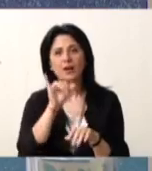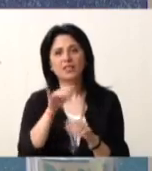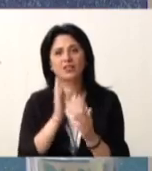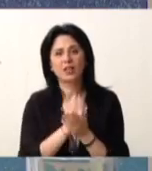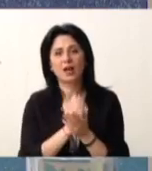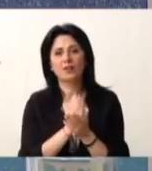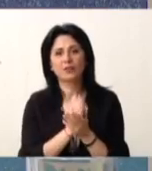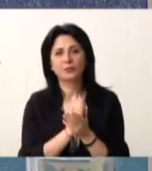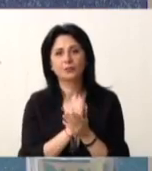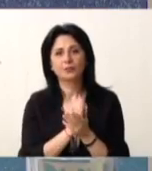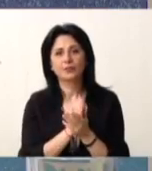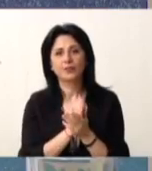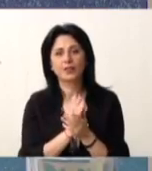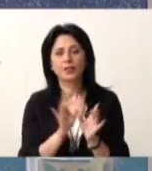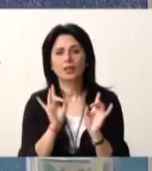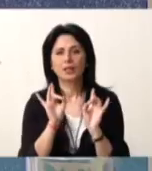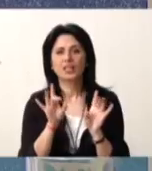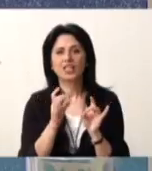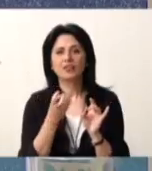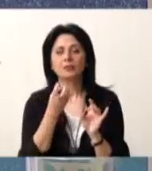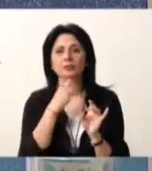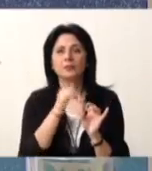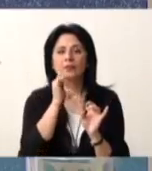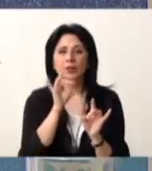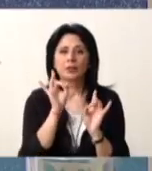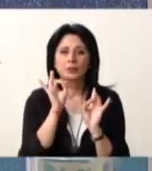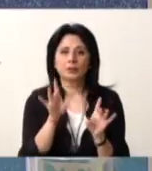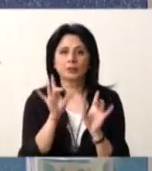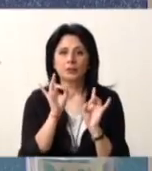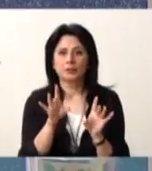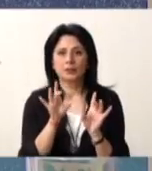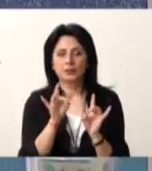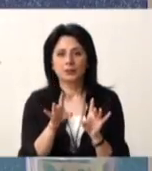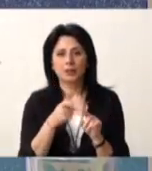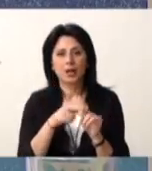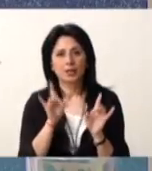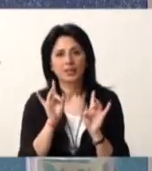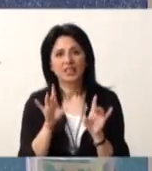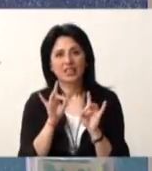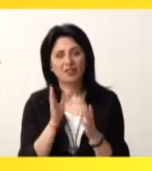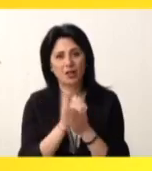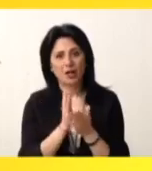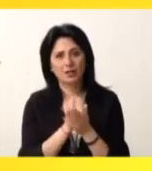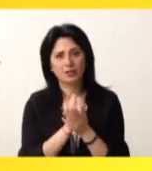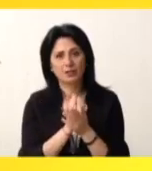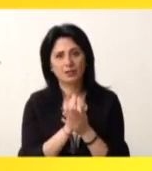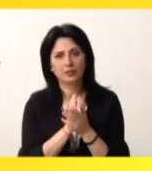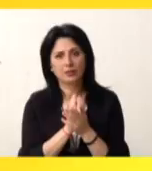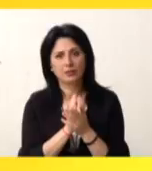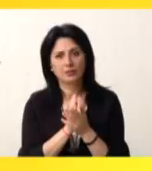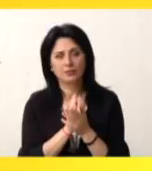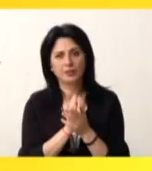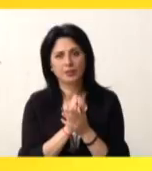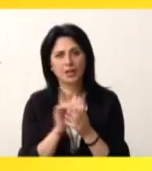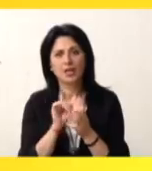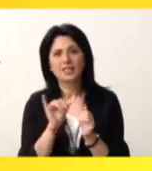აქვთ ტკივილი ყლაპვის დროს, როგორც წესი. ეს ტკივილი არის